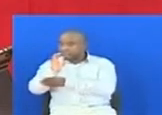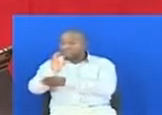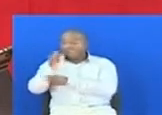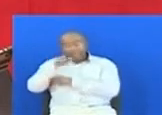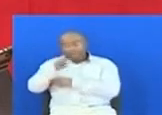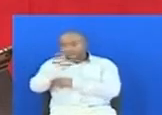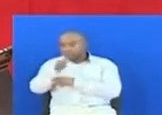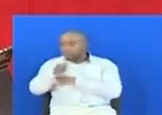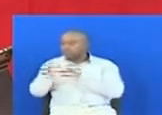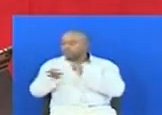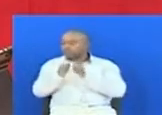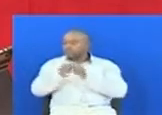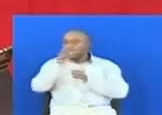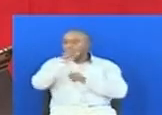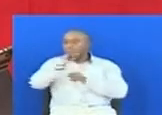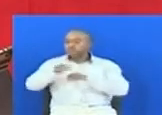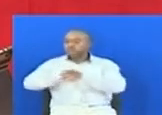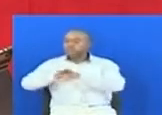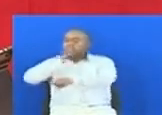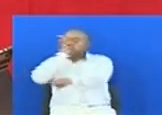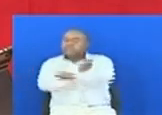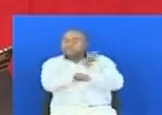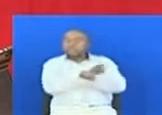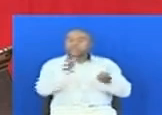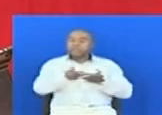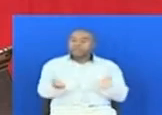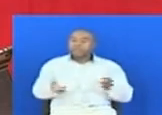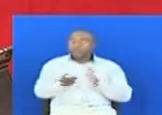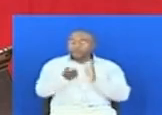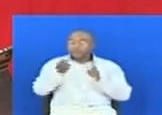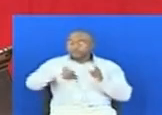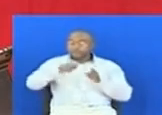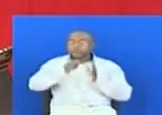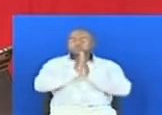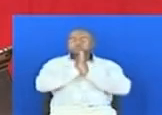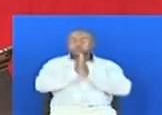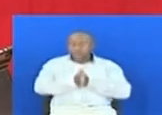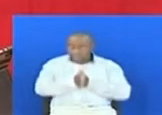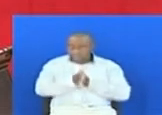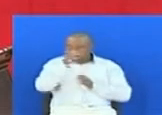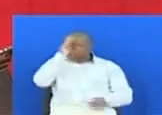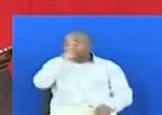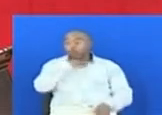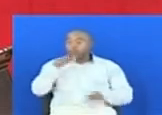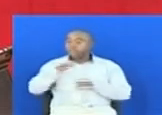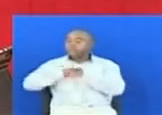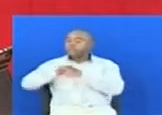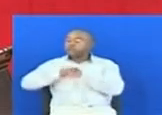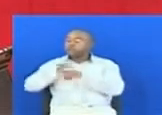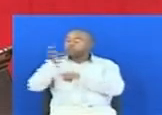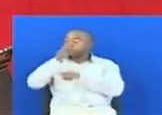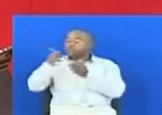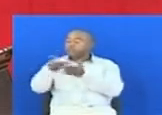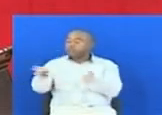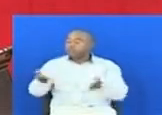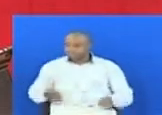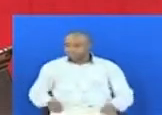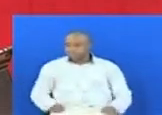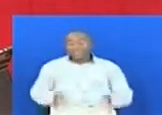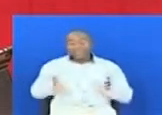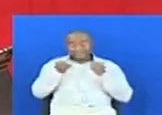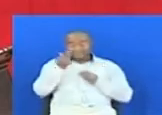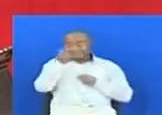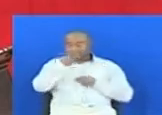Tanzania. Kama tungekuwa tunasali kweli, tusingefika huko. Sasa tumeanza